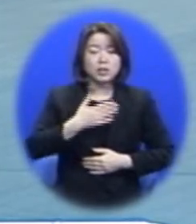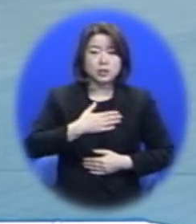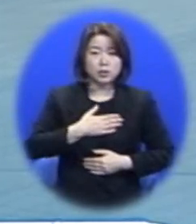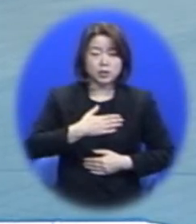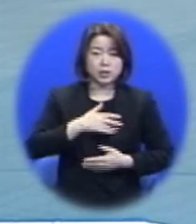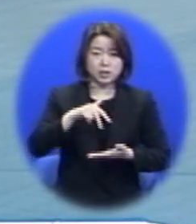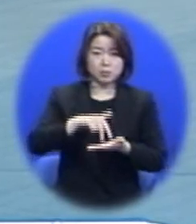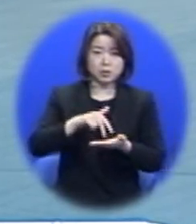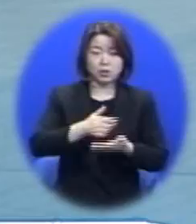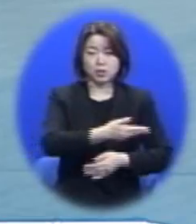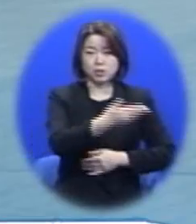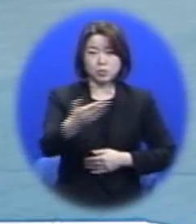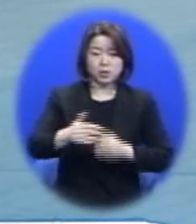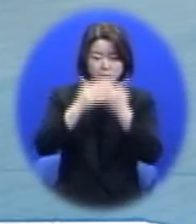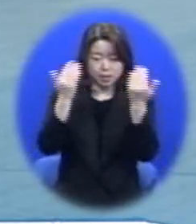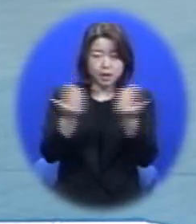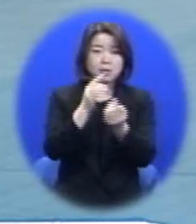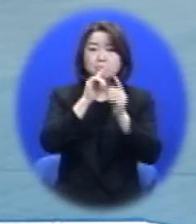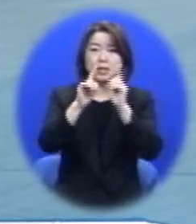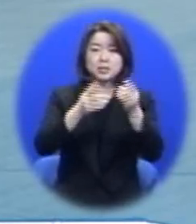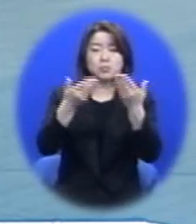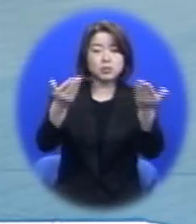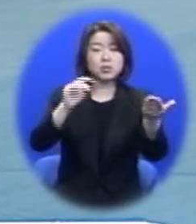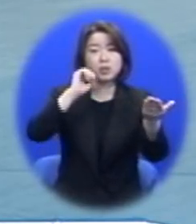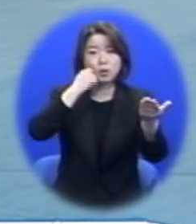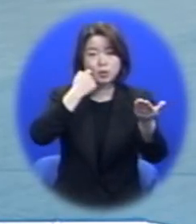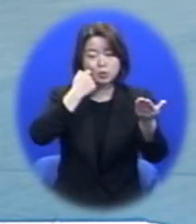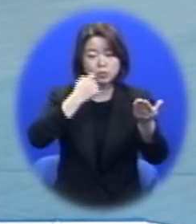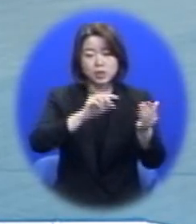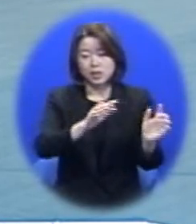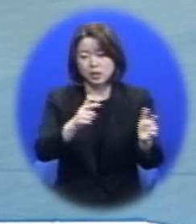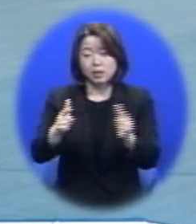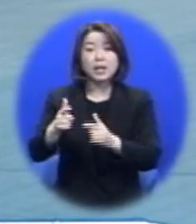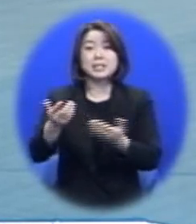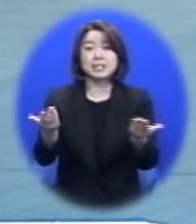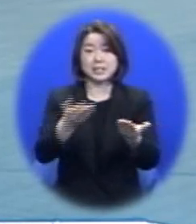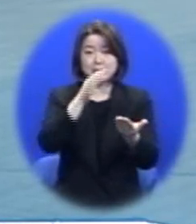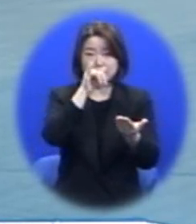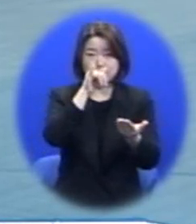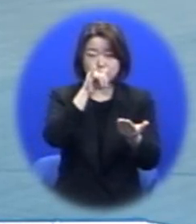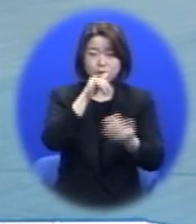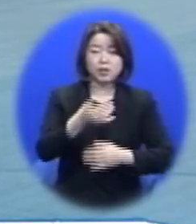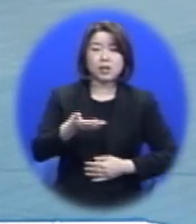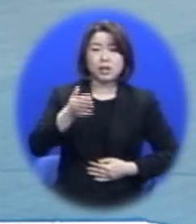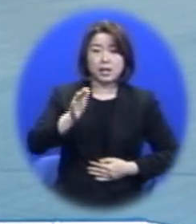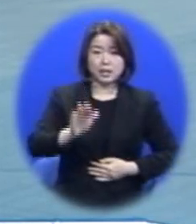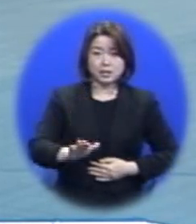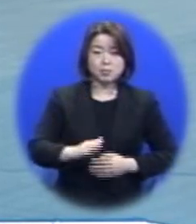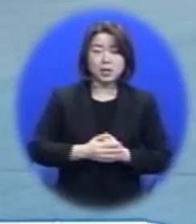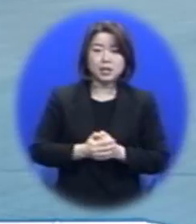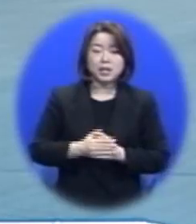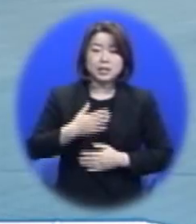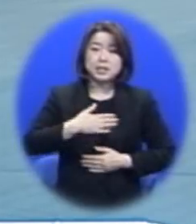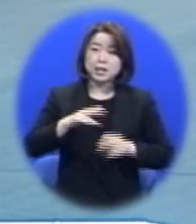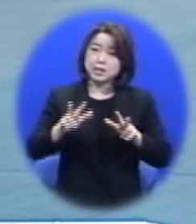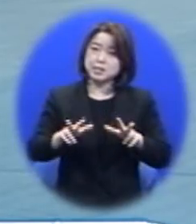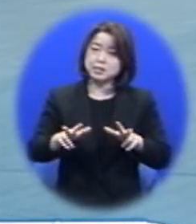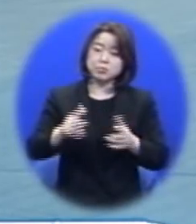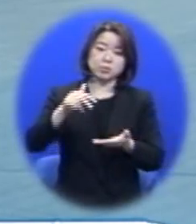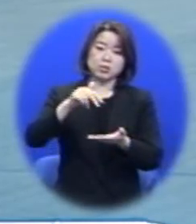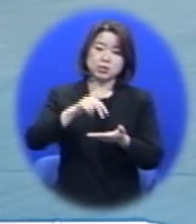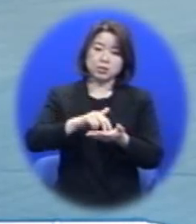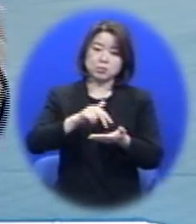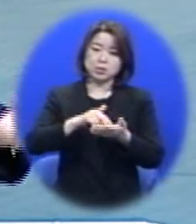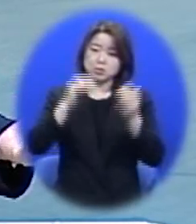다 말씀드릴 수 없는 여러 가지 어려운 일들이 있습니다. 그렇지만 제가 지금 고난의 시기에